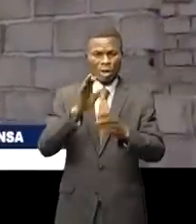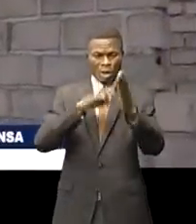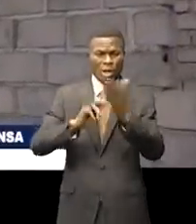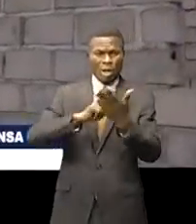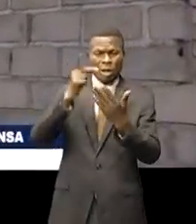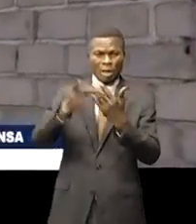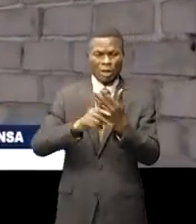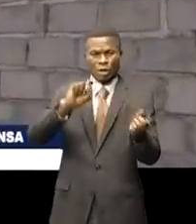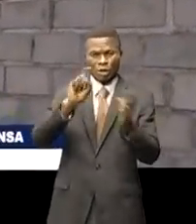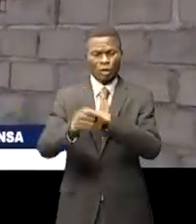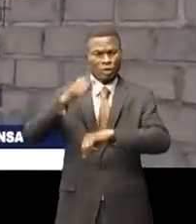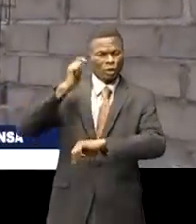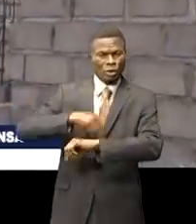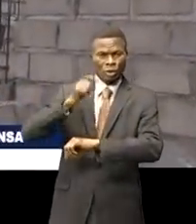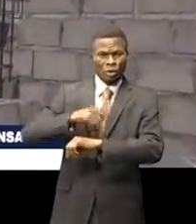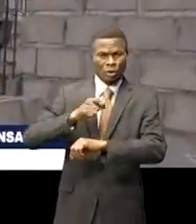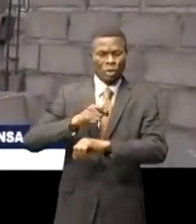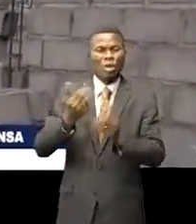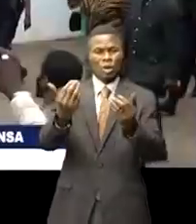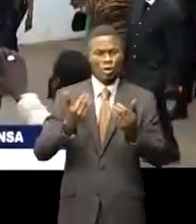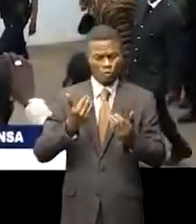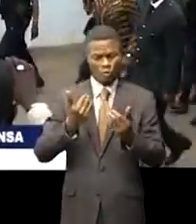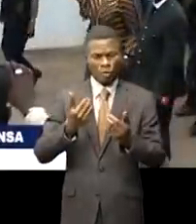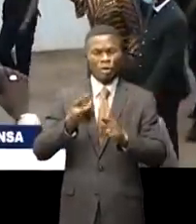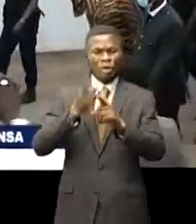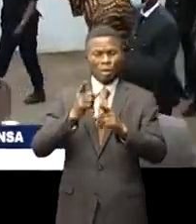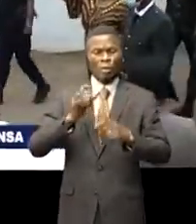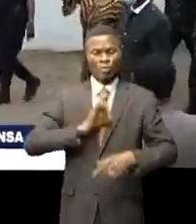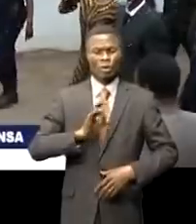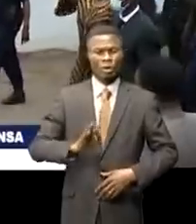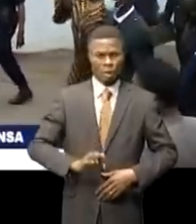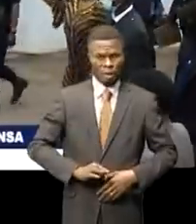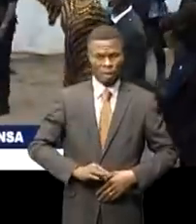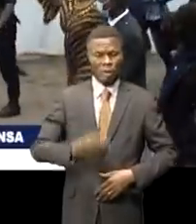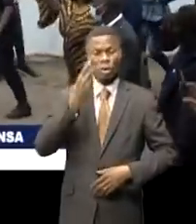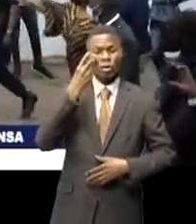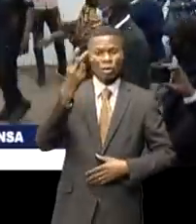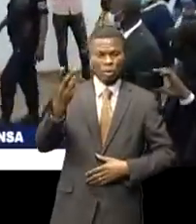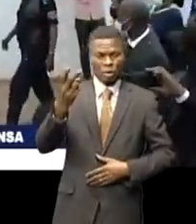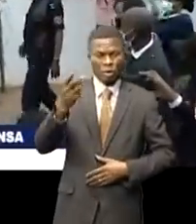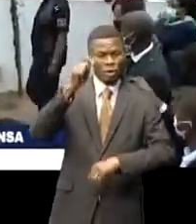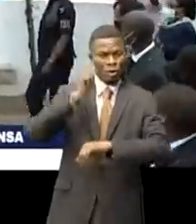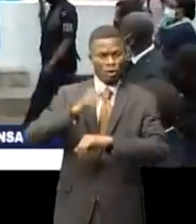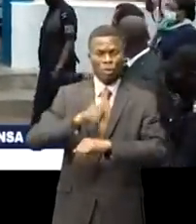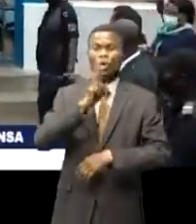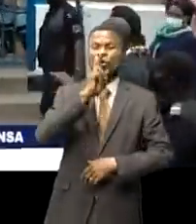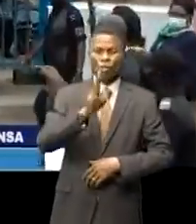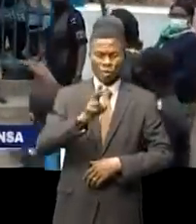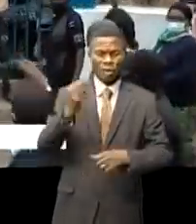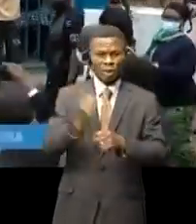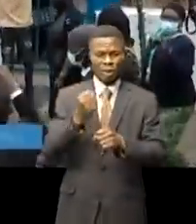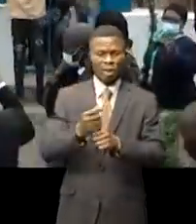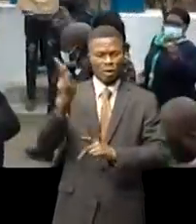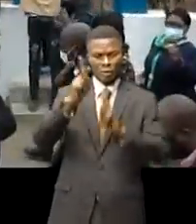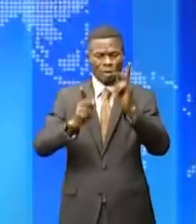cadre de la réforme de la justice une volonté exprimée par le chef de l'état dans sa vision d'une justice réellement au service de la